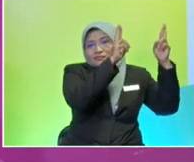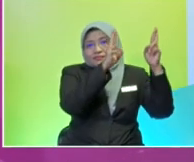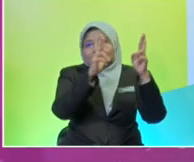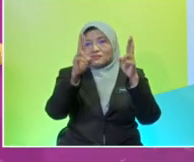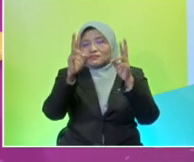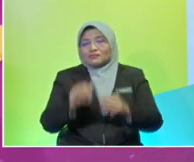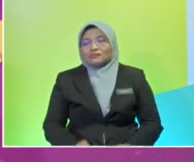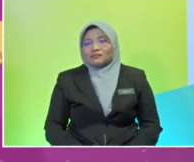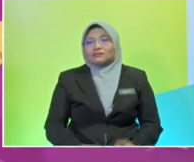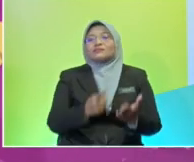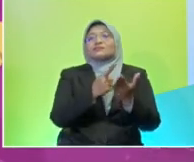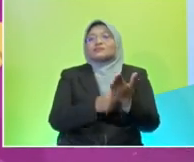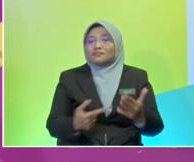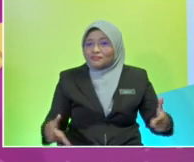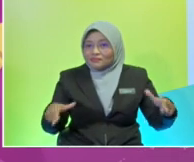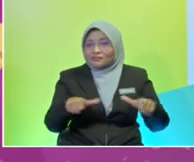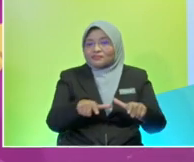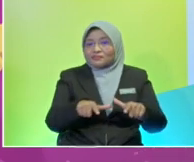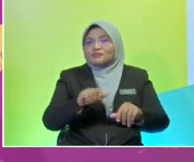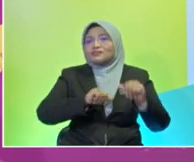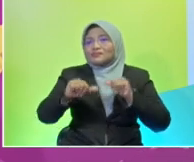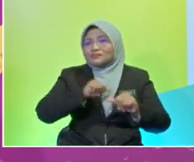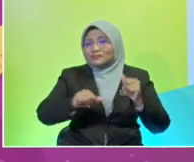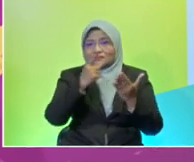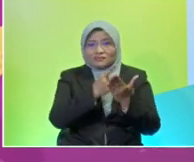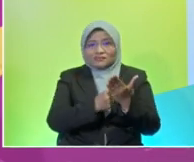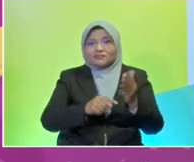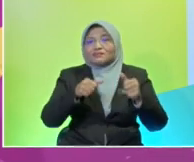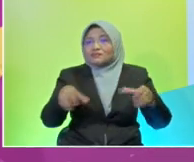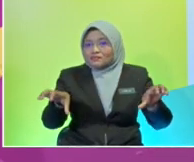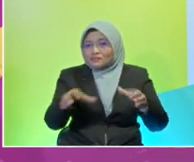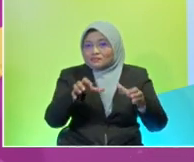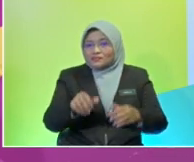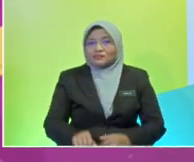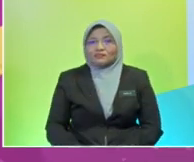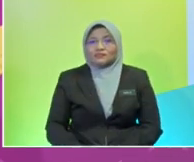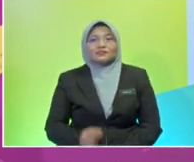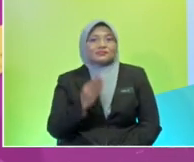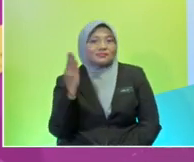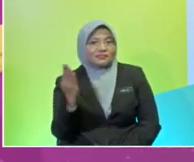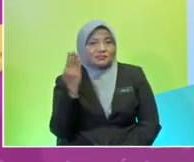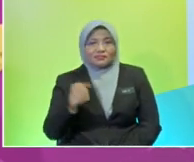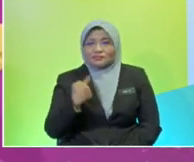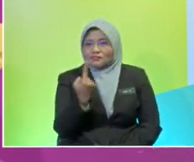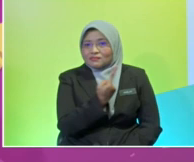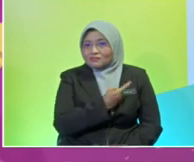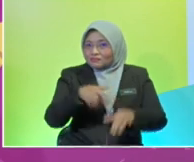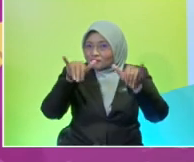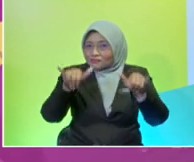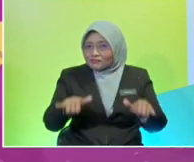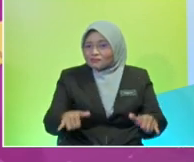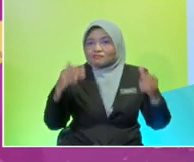Cuaca ribut kita lihat ATV biasanya cuaca di ribu kita duduk di rumah dan di luar sana kita akan kelihatan pokok bergoyang